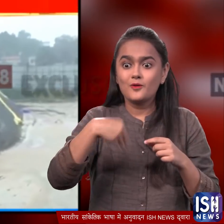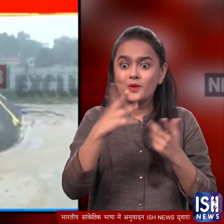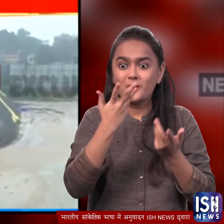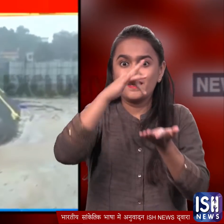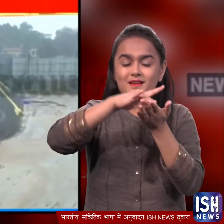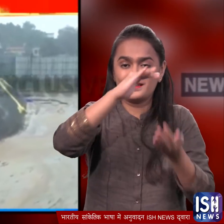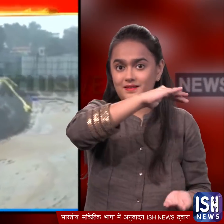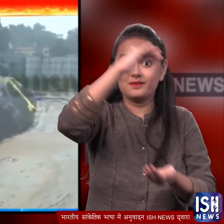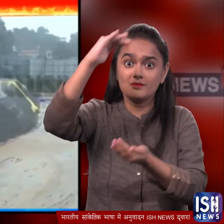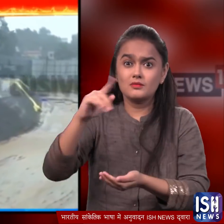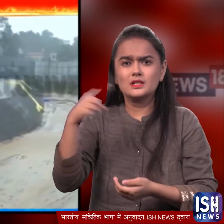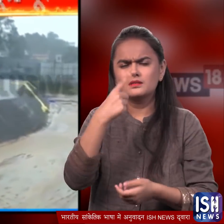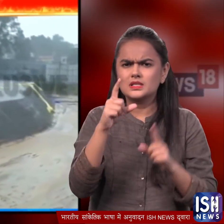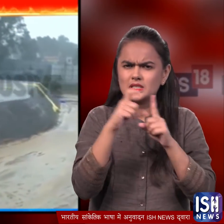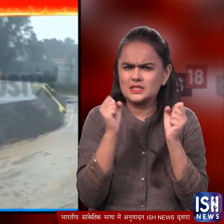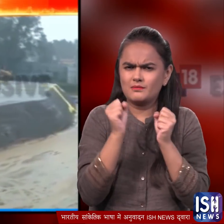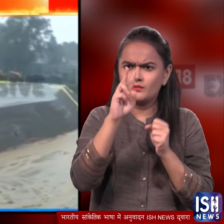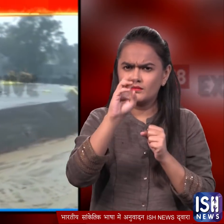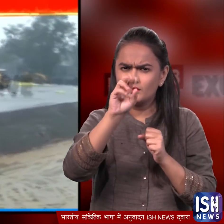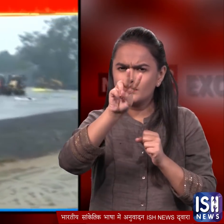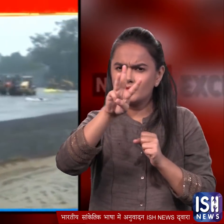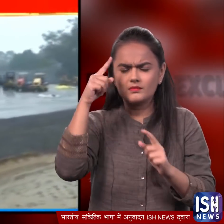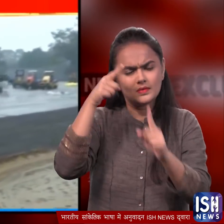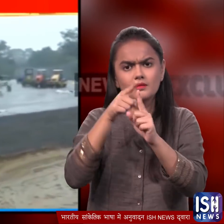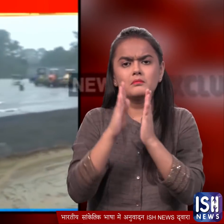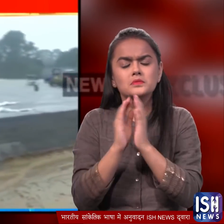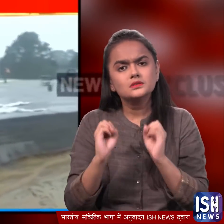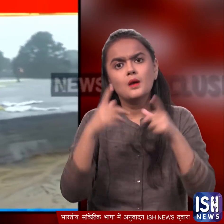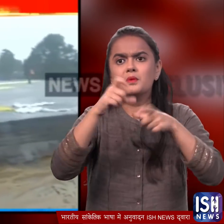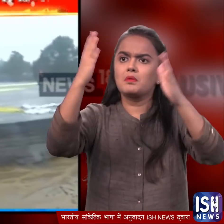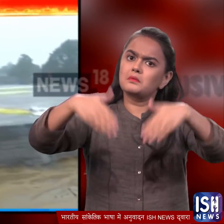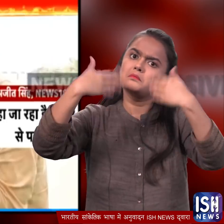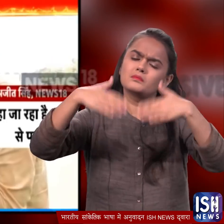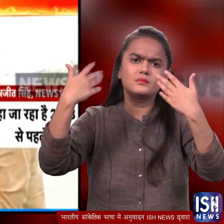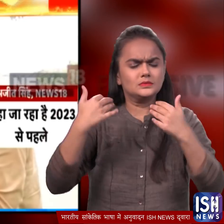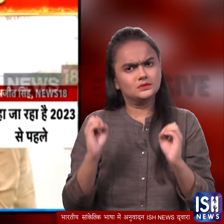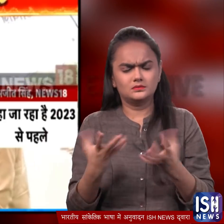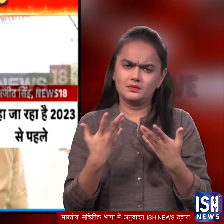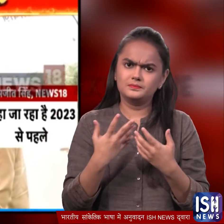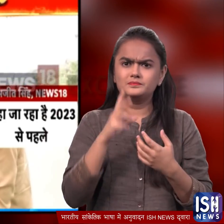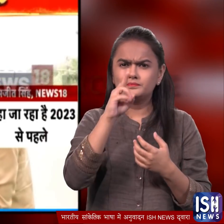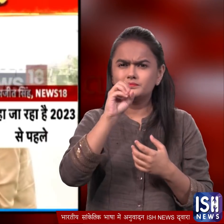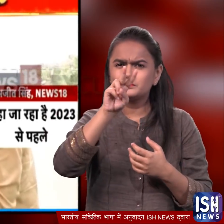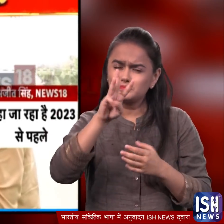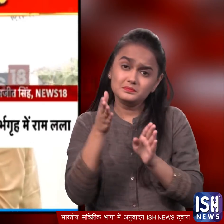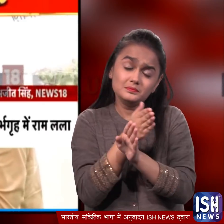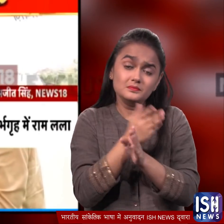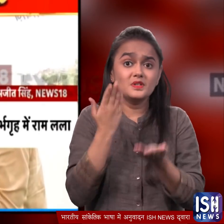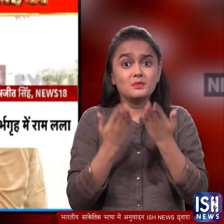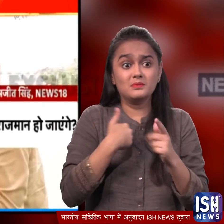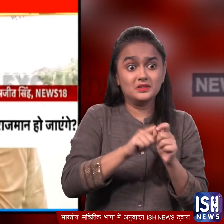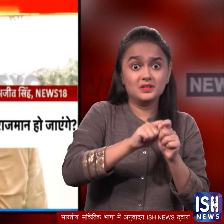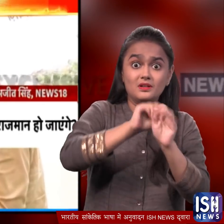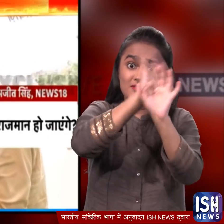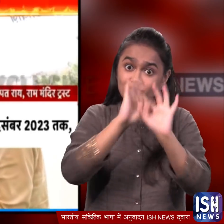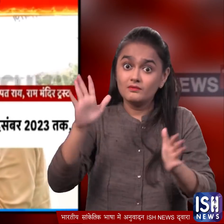रामलला विराजेंगे। दावा किया जा रहा है कि दिसंबर 2023 तक उनके दर्शन भी शुरू हो जाएंगे। सर कहा जा रहा है कि 2023 से पहले गर्भगृह में